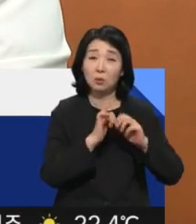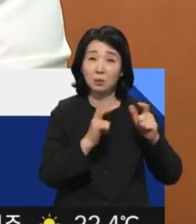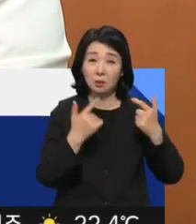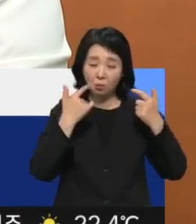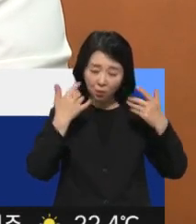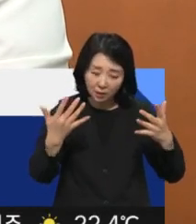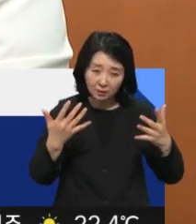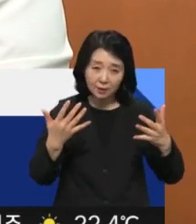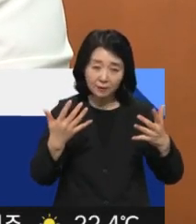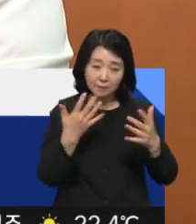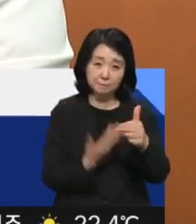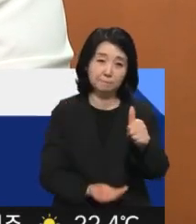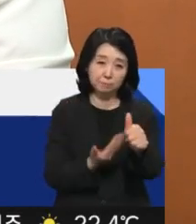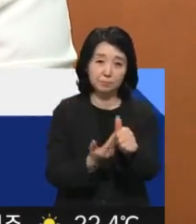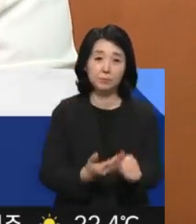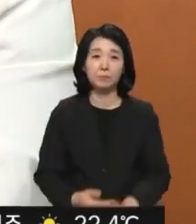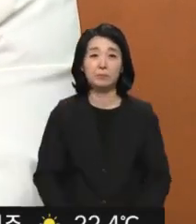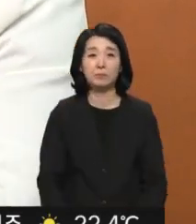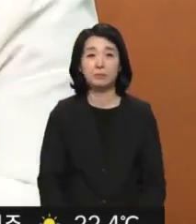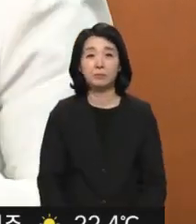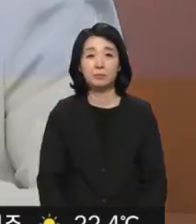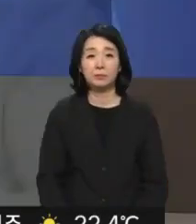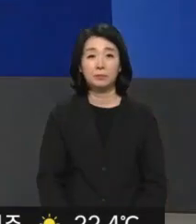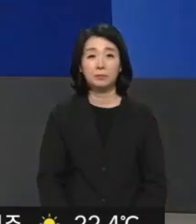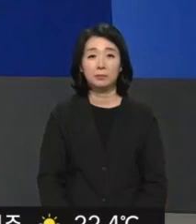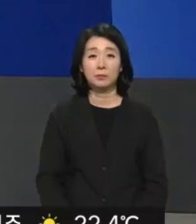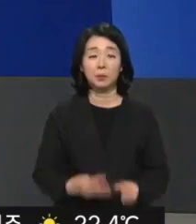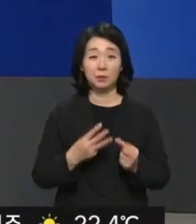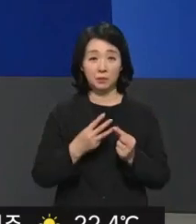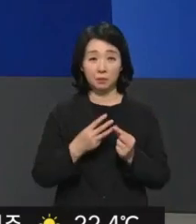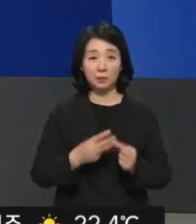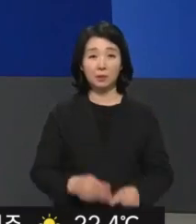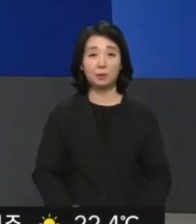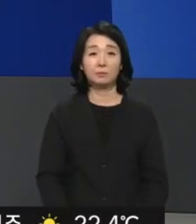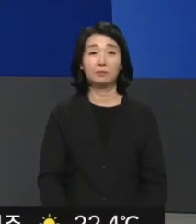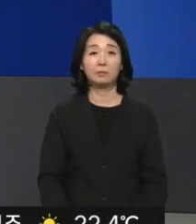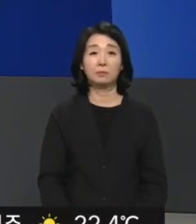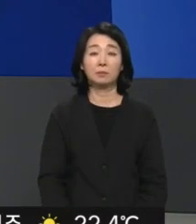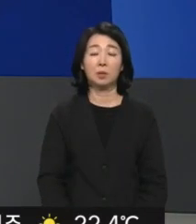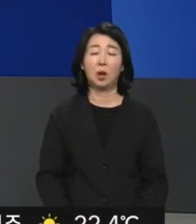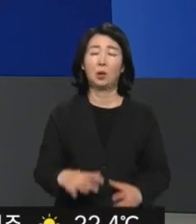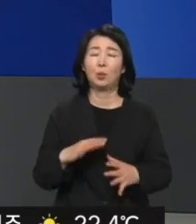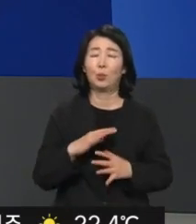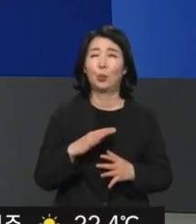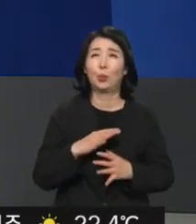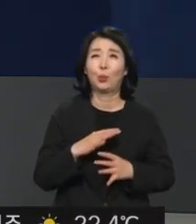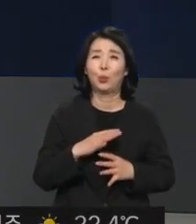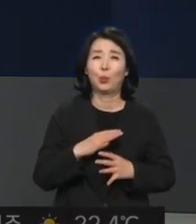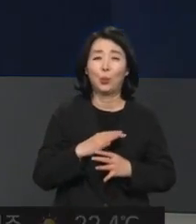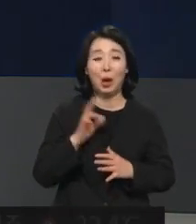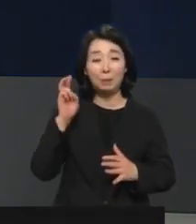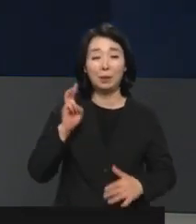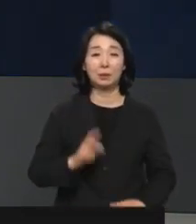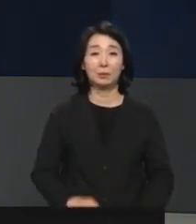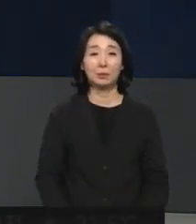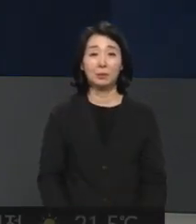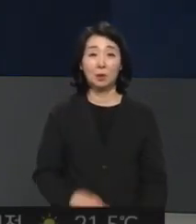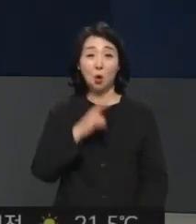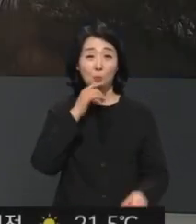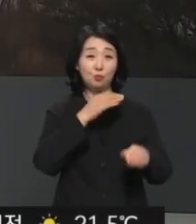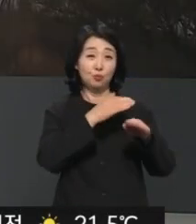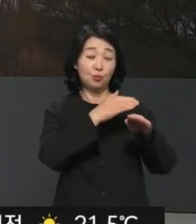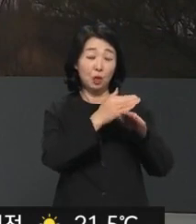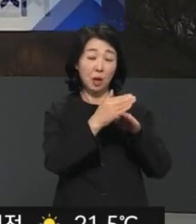확실하게 주지시켜 드립니다. 네, 오늘의 세 번째 픽, 공포에 시달릴 것입니다. 북한이